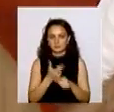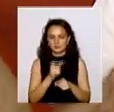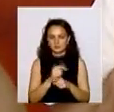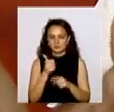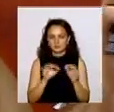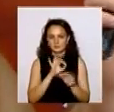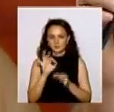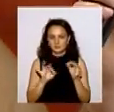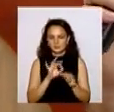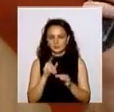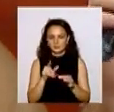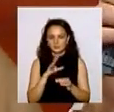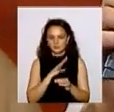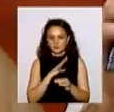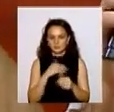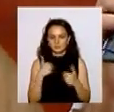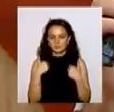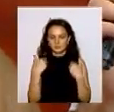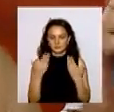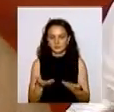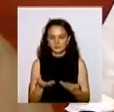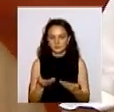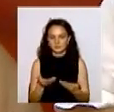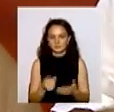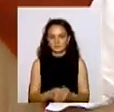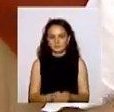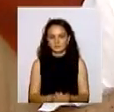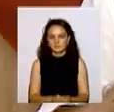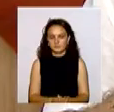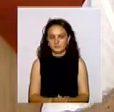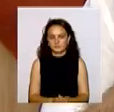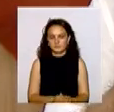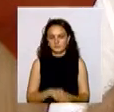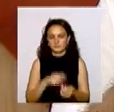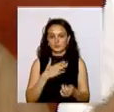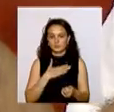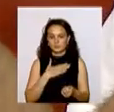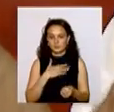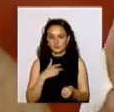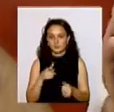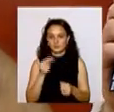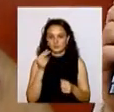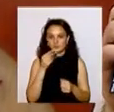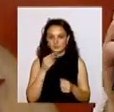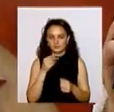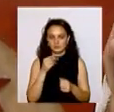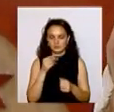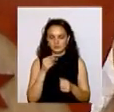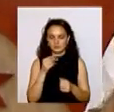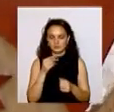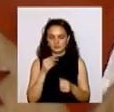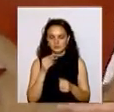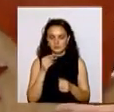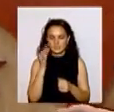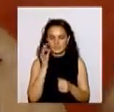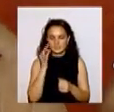მიგაგეთ, რომ ძალიან კარგი პროექტია და პროექტი შეიძლება, რასაც გილოცავ. მოგესალმებით, ჩემი კომპანია არის ნატურალური წვენების წარმოებული